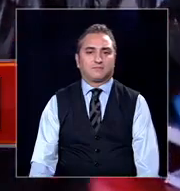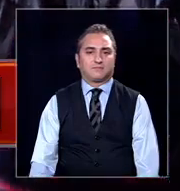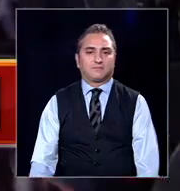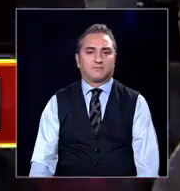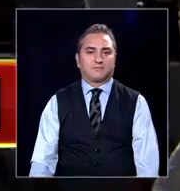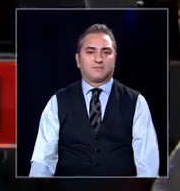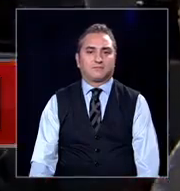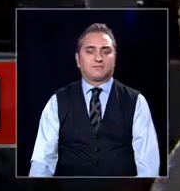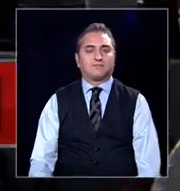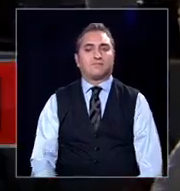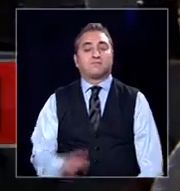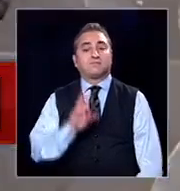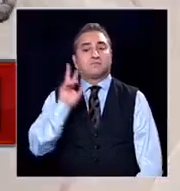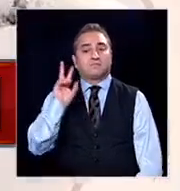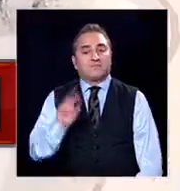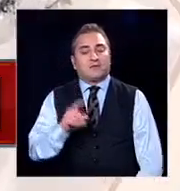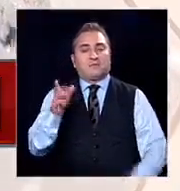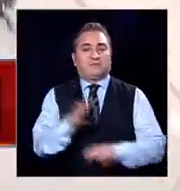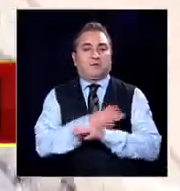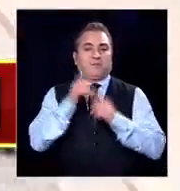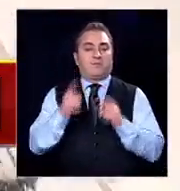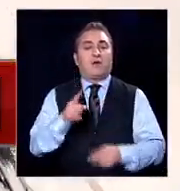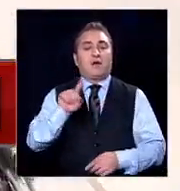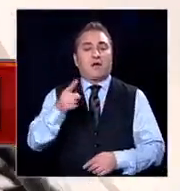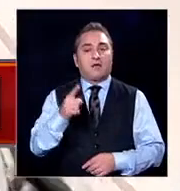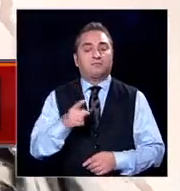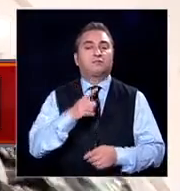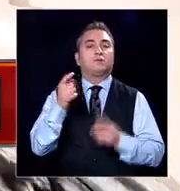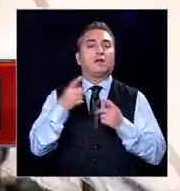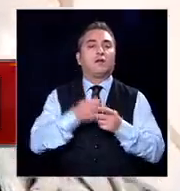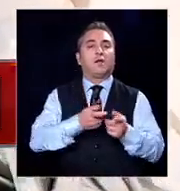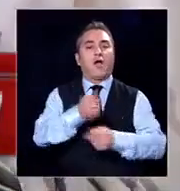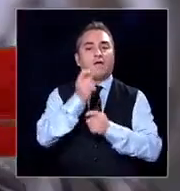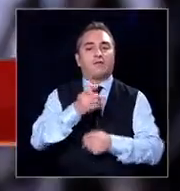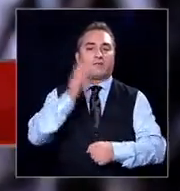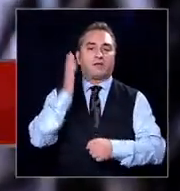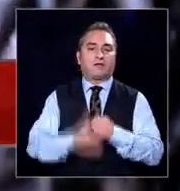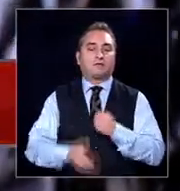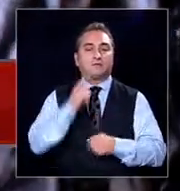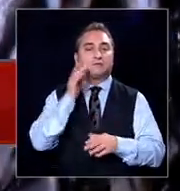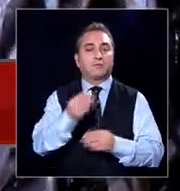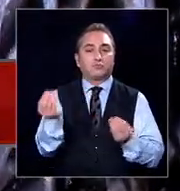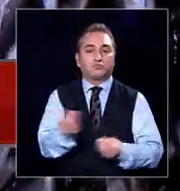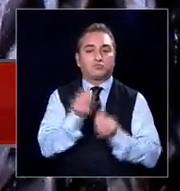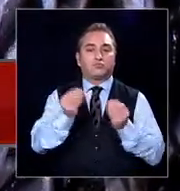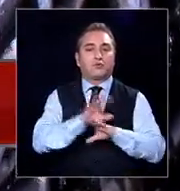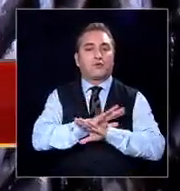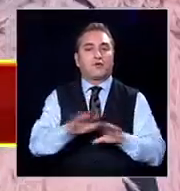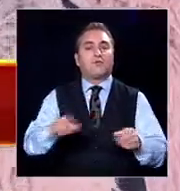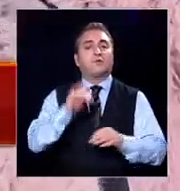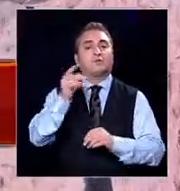açıkçası hamsi. Tam da bu nedenle hamsi avına yasak geldi. Tezgahlardaki son hamsiler kapış kapış